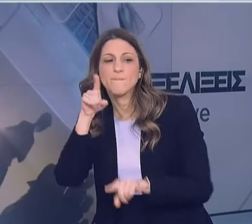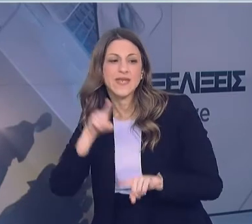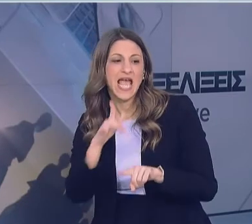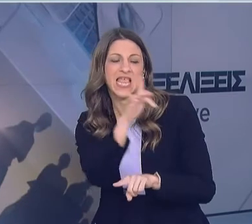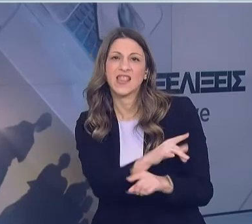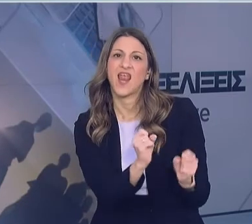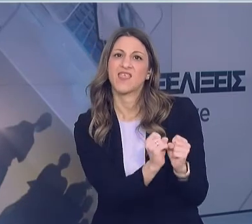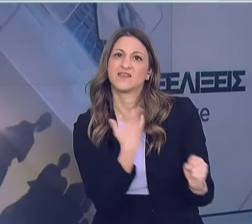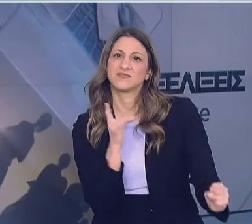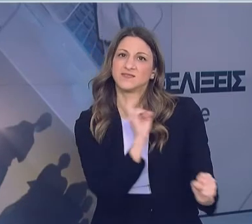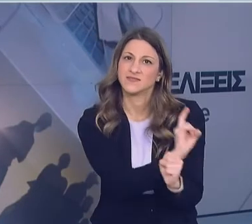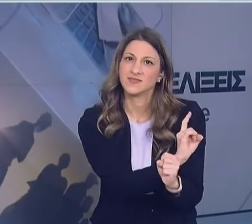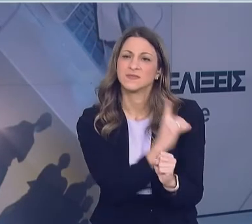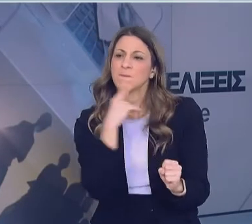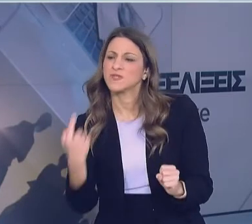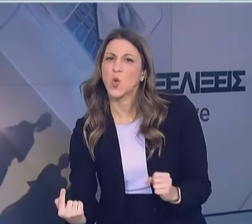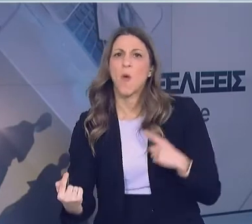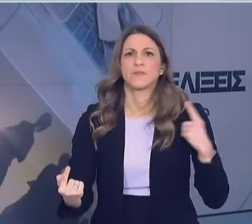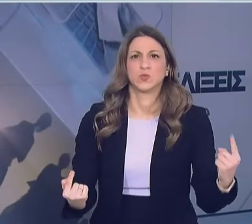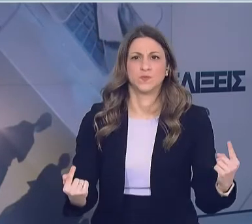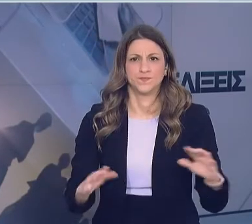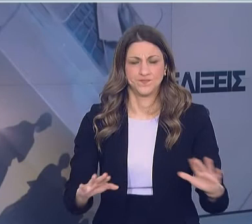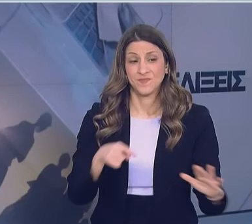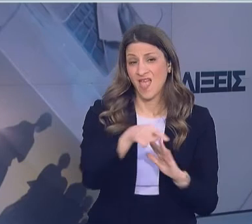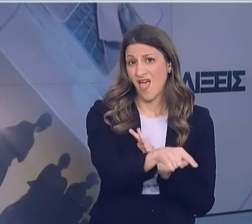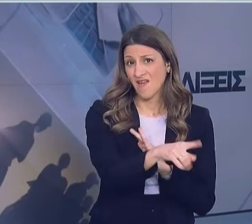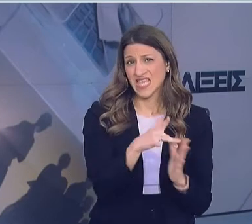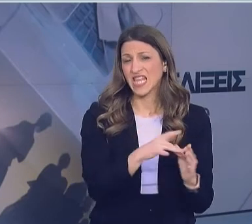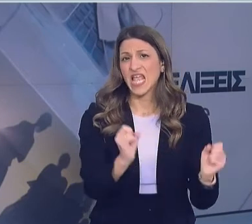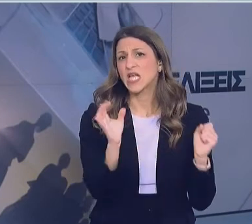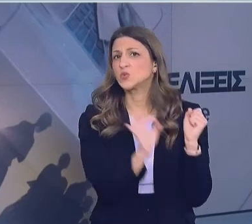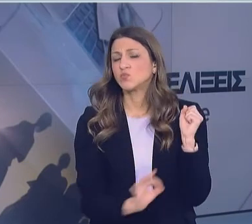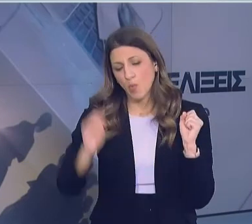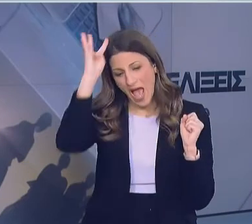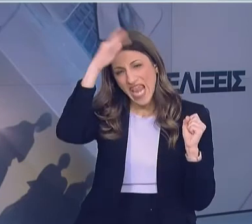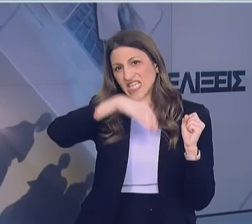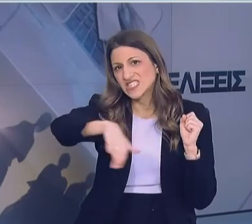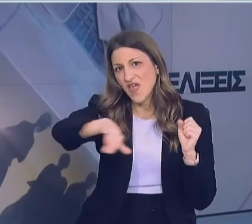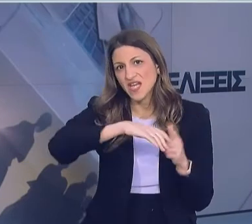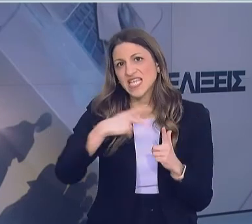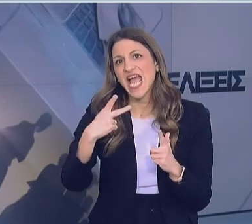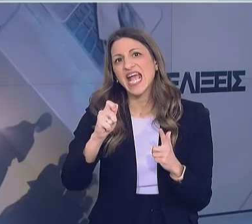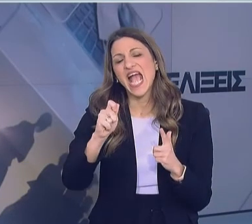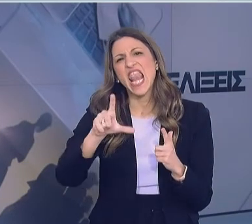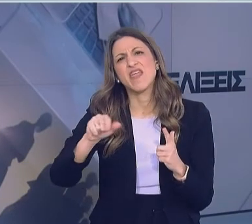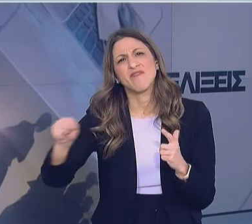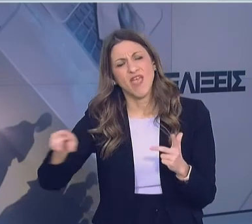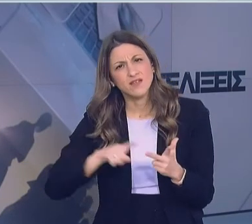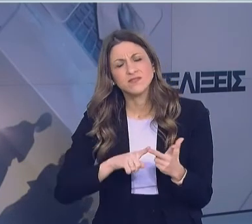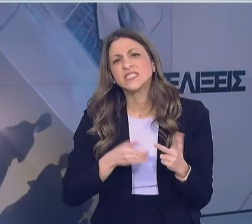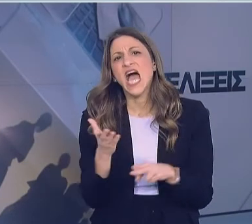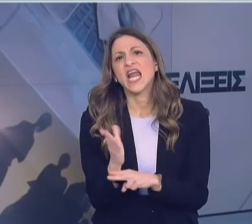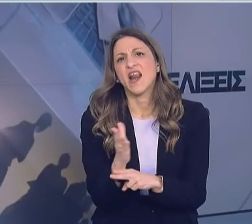πρώτα κέντρα υγείας που θα λειτουργήσουν στην Αττική για αυτούς τους ασθενείς είναι τα κέντρα υγείας Αλεξάνδρας, Καλυβίων,